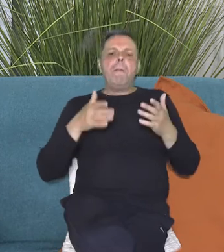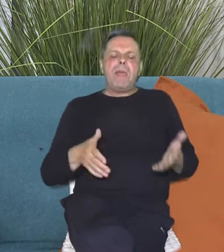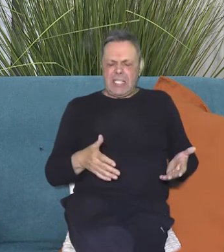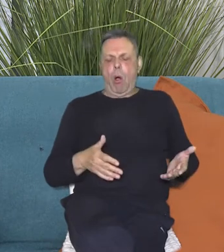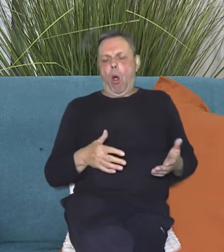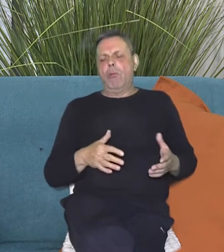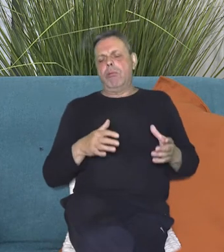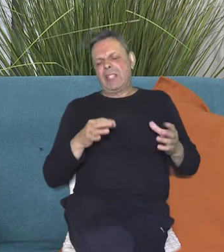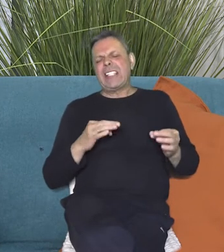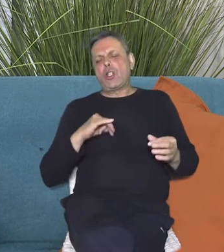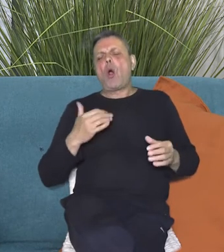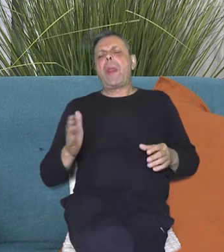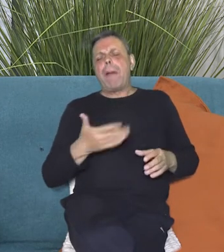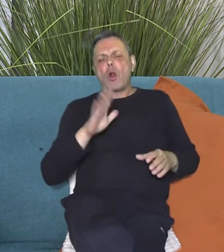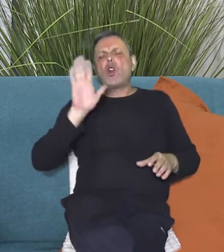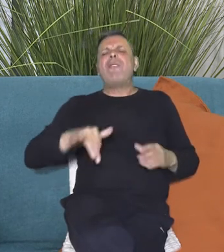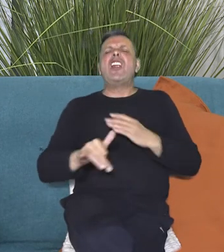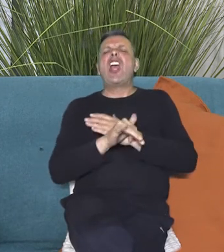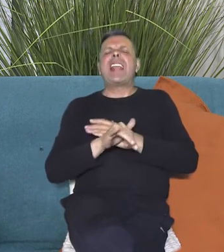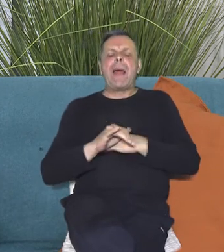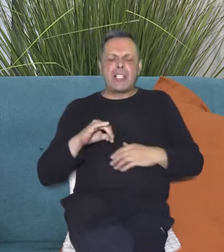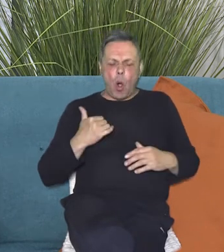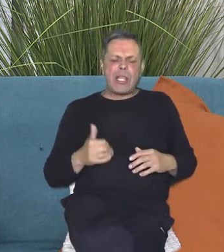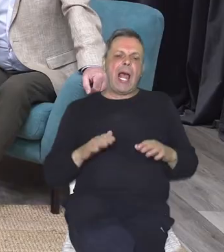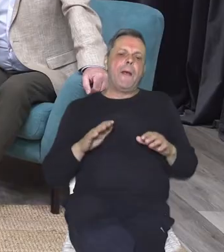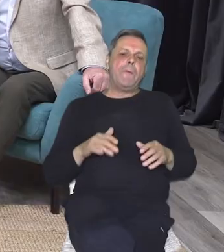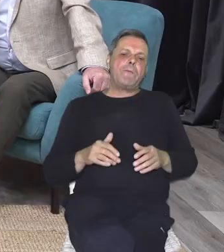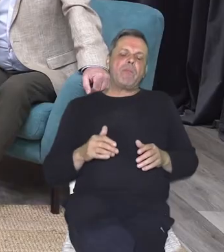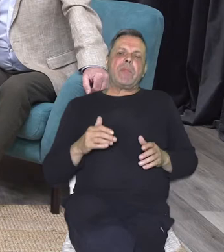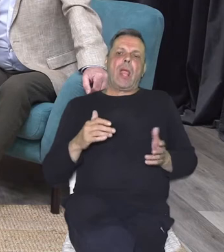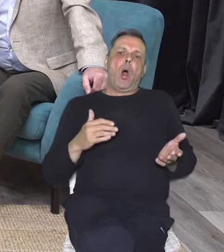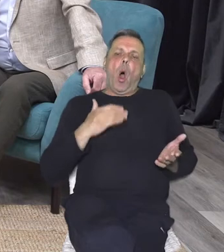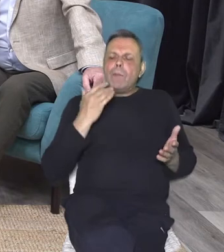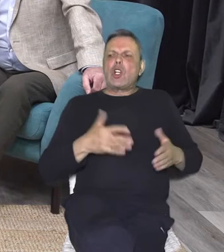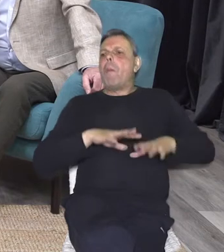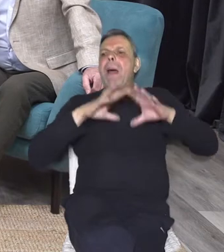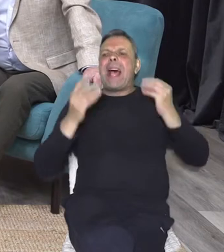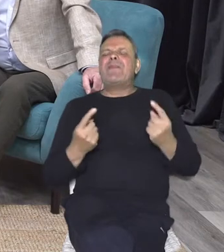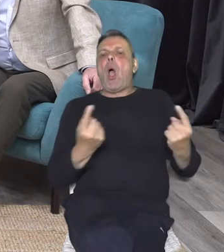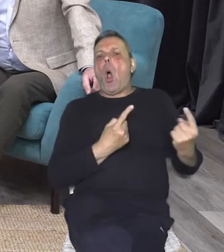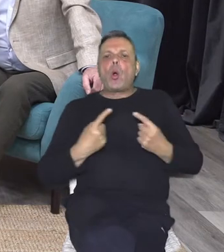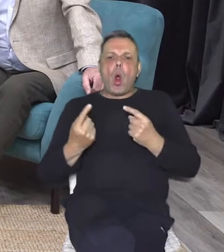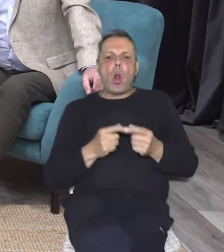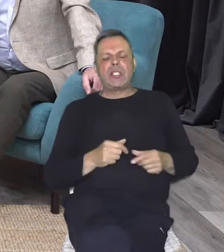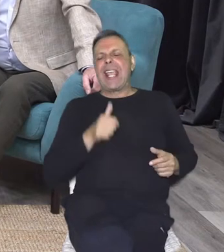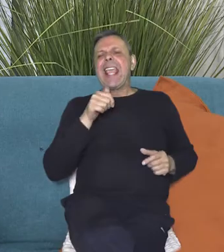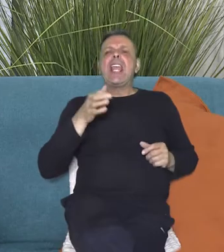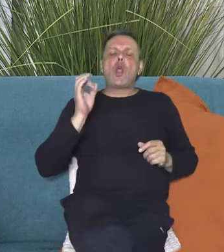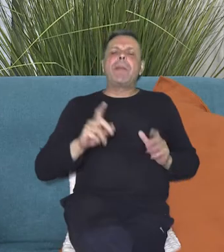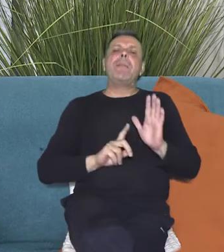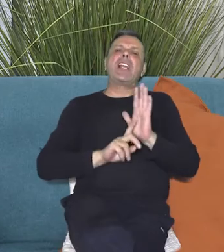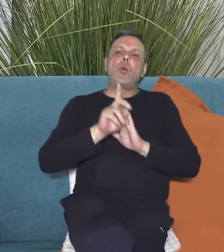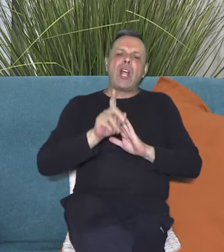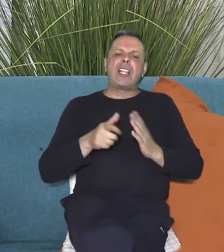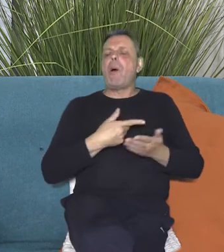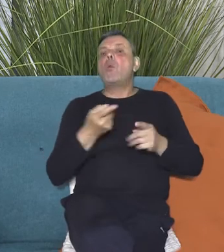uspostave, početka rada i ulazimo u 11. godinu sa, možemo reći, u obzirom na sve okolnosti i